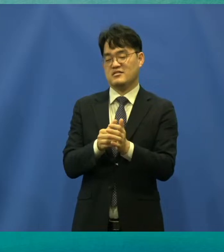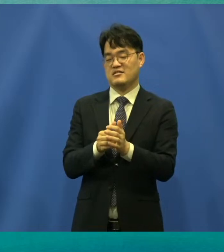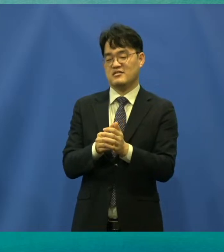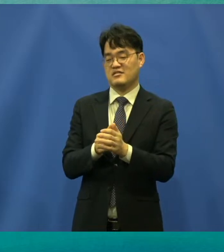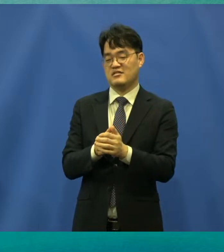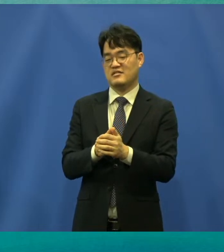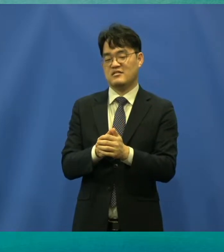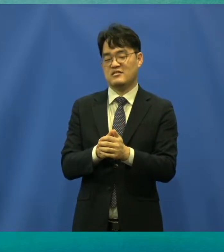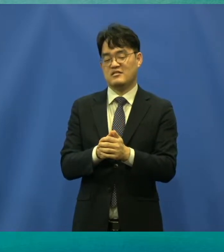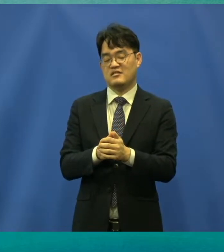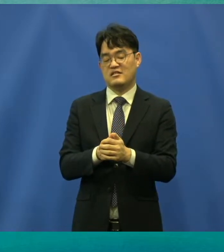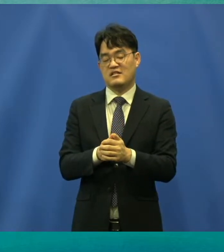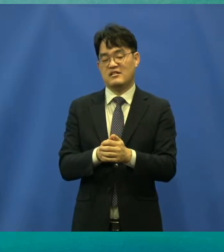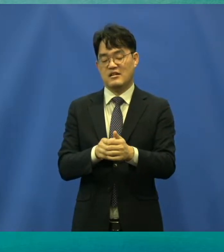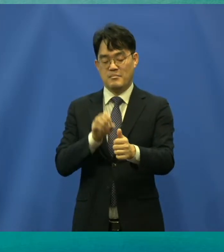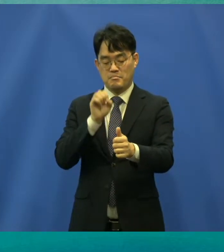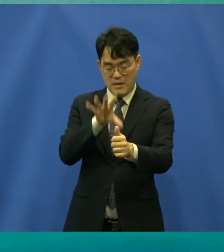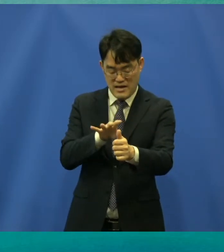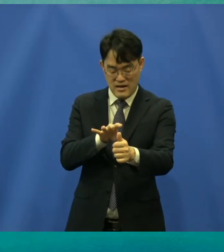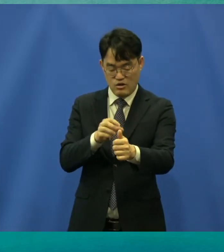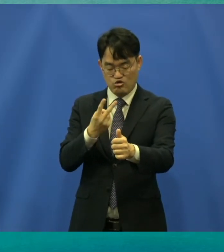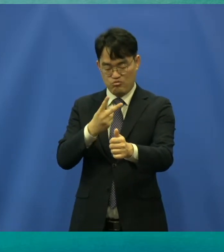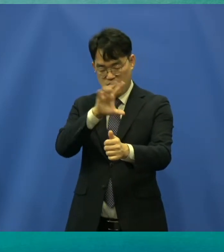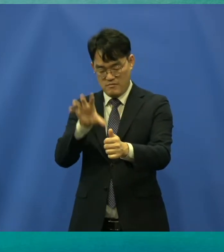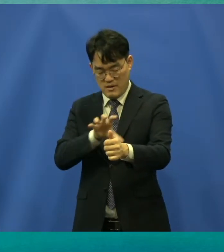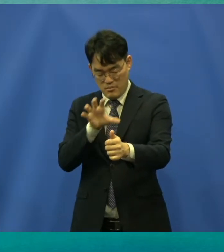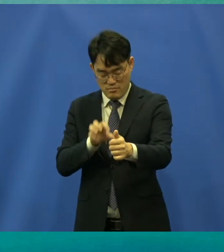순종하지 않으면 말씀을 들은 게 아닙니다.